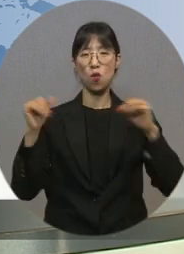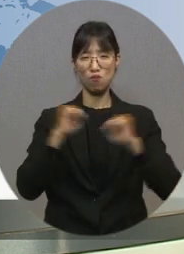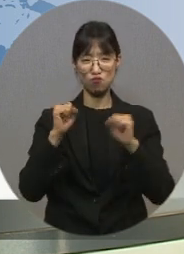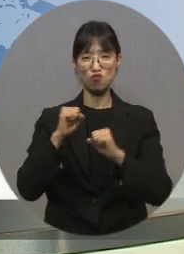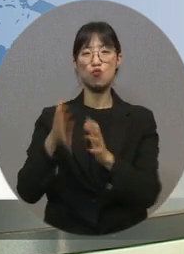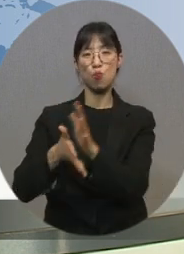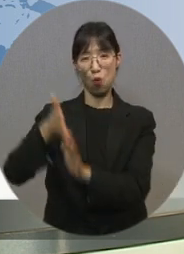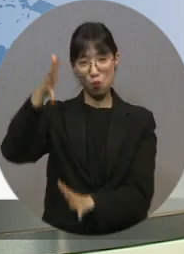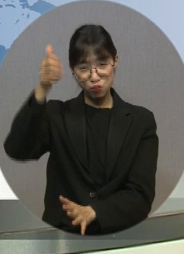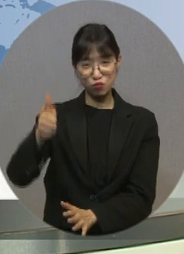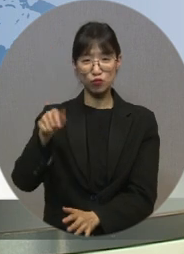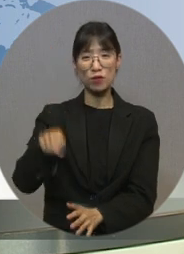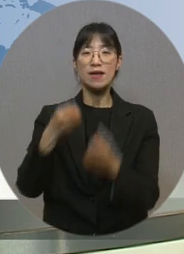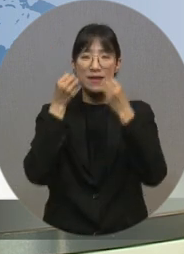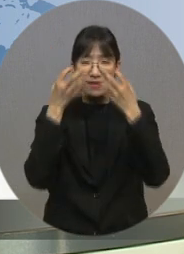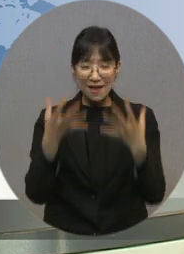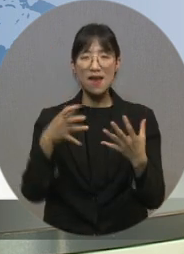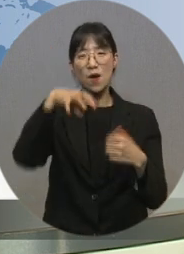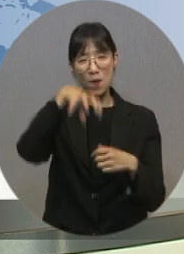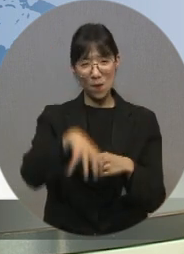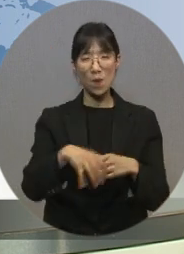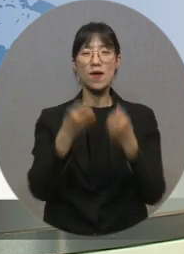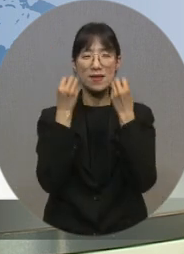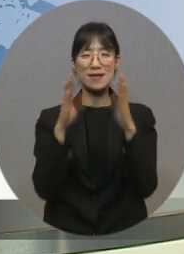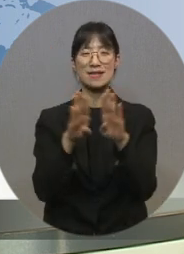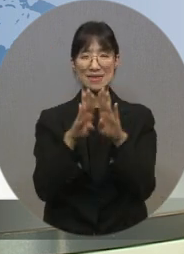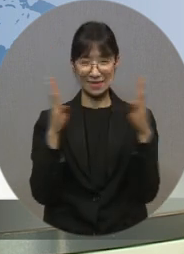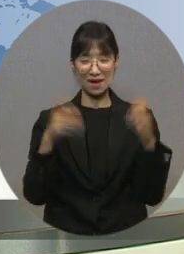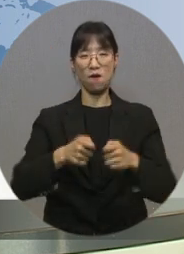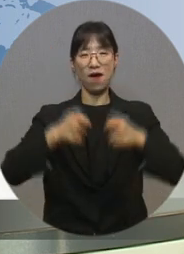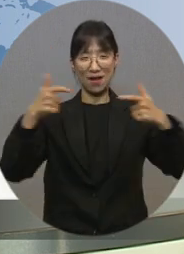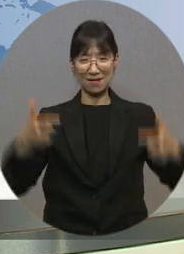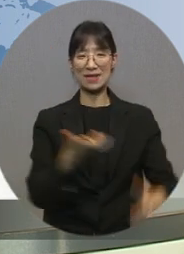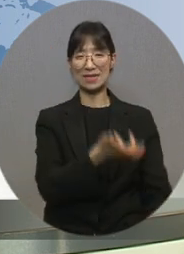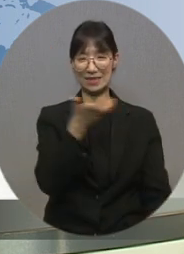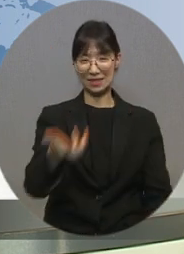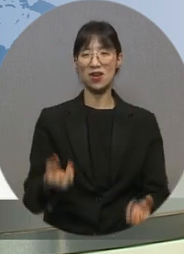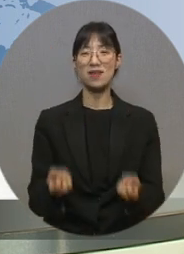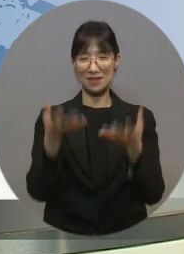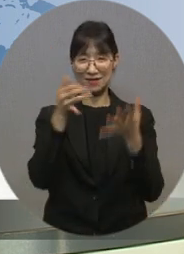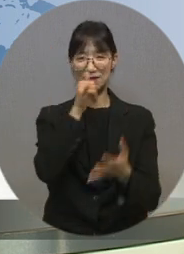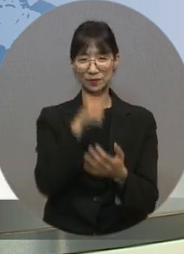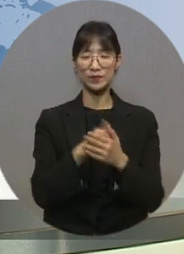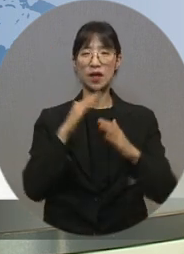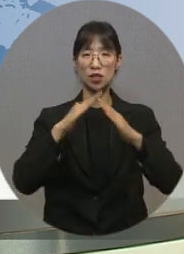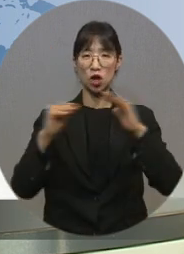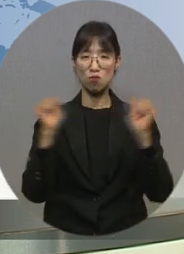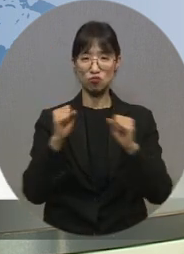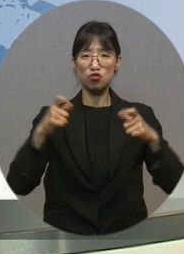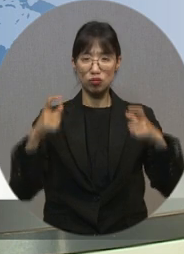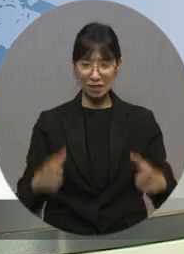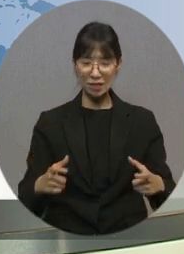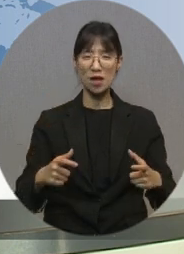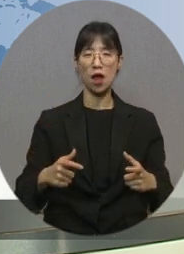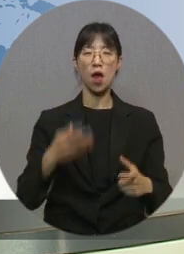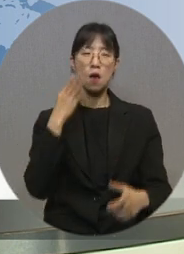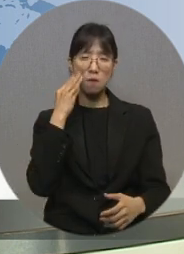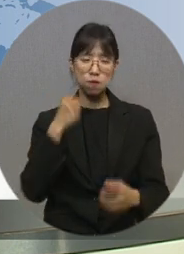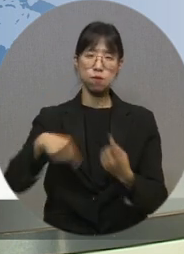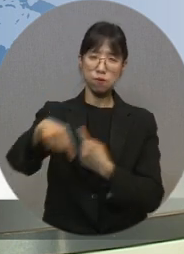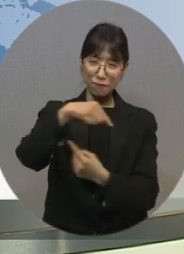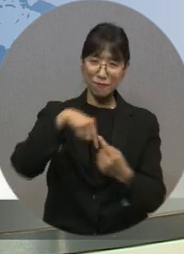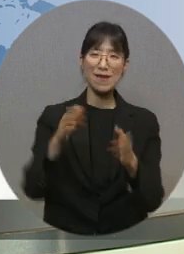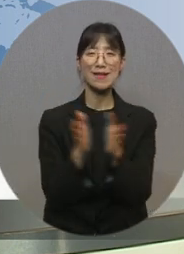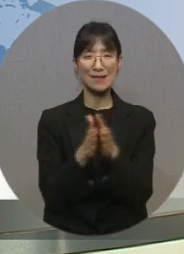새 보금자리에서 새로운 시작을 알리는 확장 이전식을 가졌습니다. 전라북도 지역 활성화에 마중물이